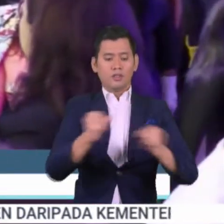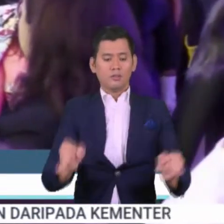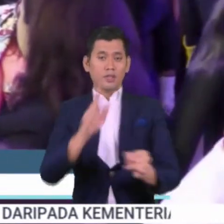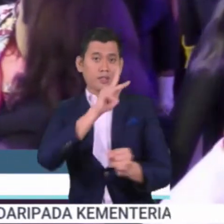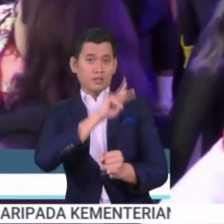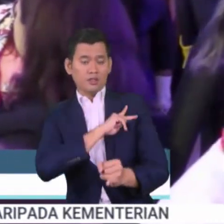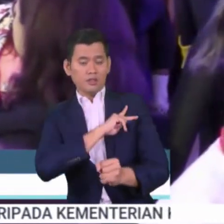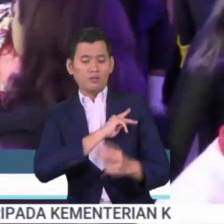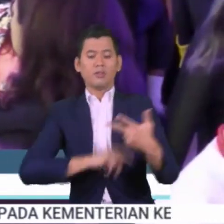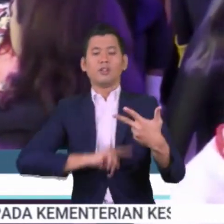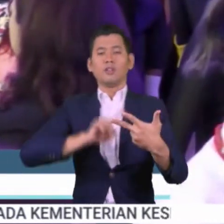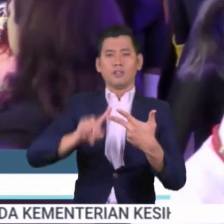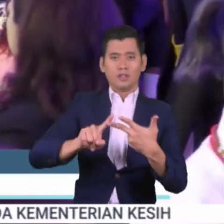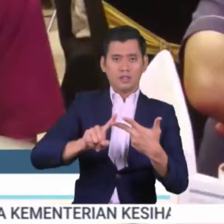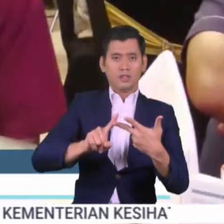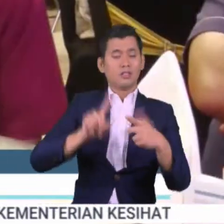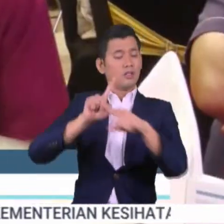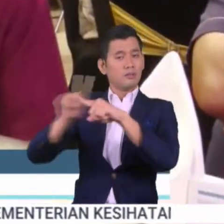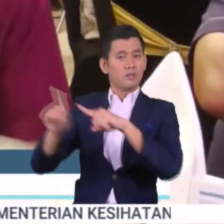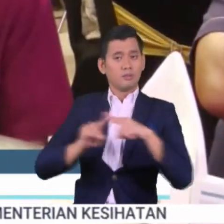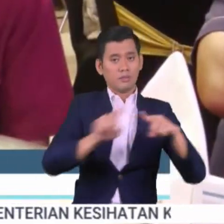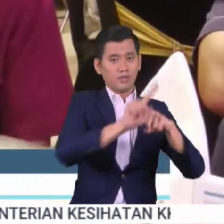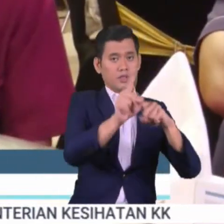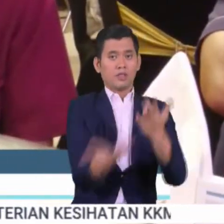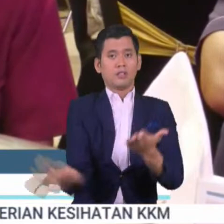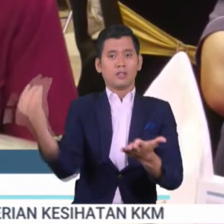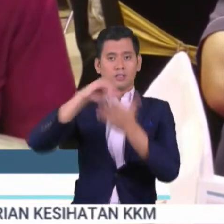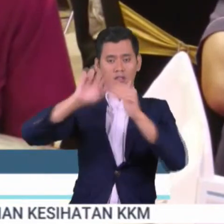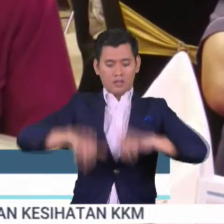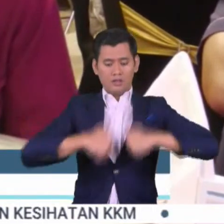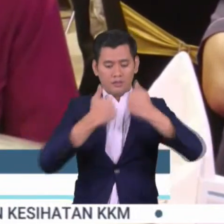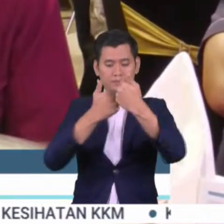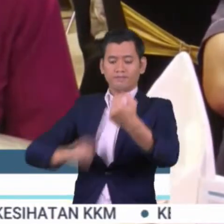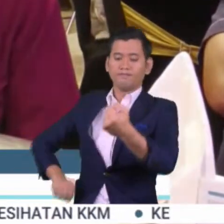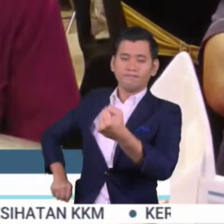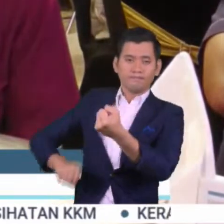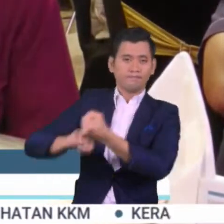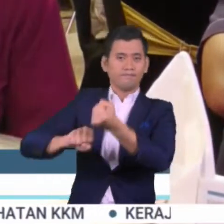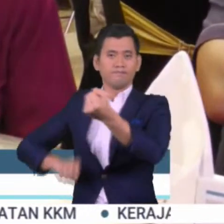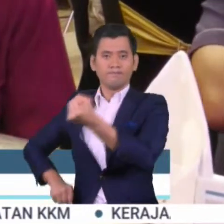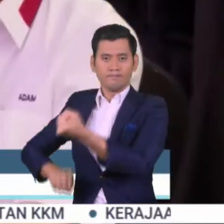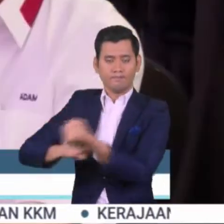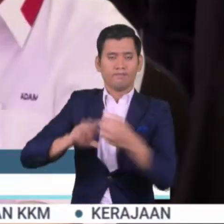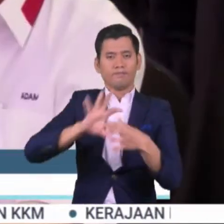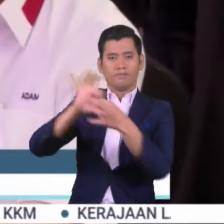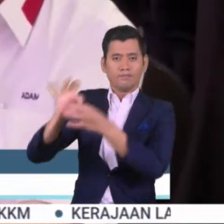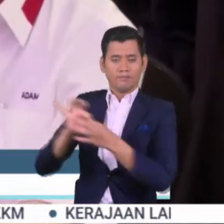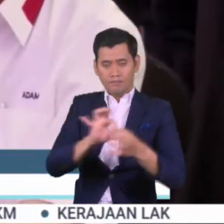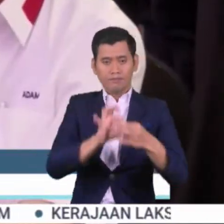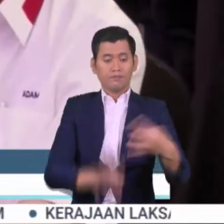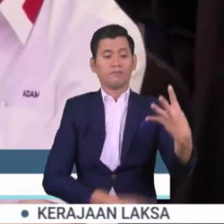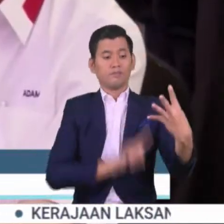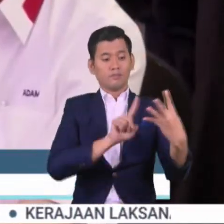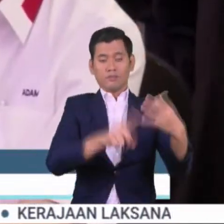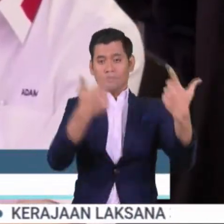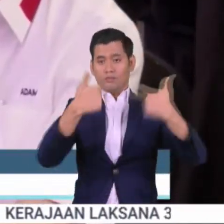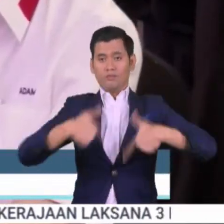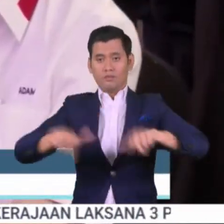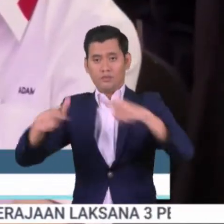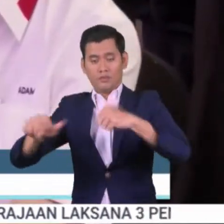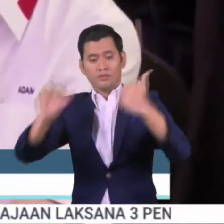peringkat persekutuan dan juga negeri kerana memberi sokongan yang begitu padu kepada pelaksanaan